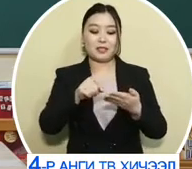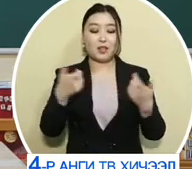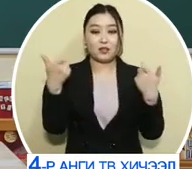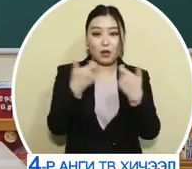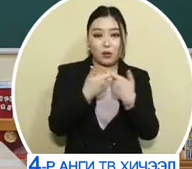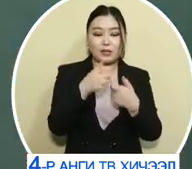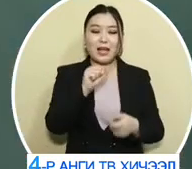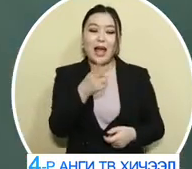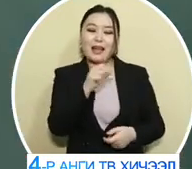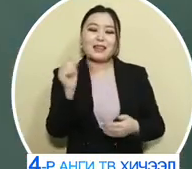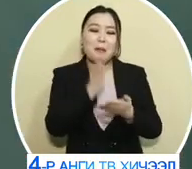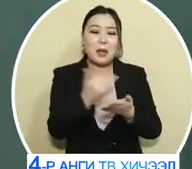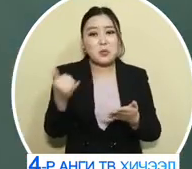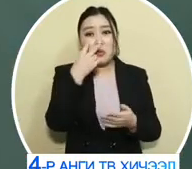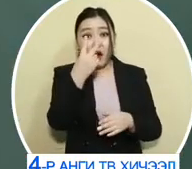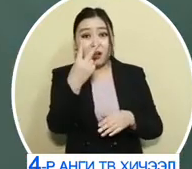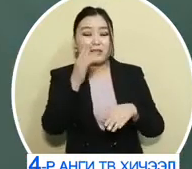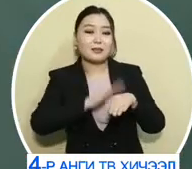алдаагаа засаарай.